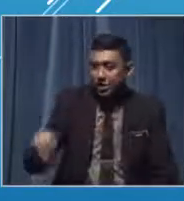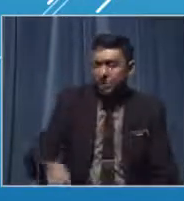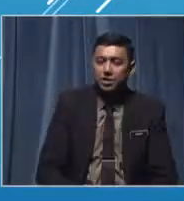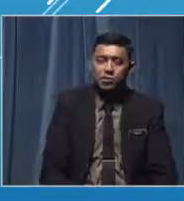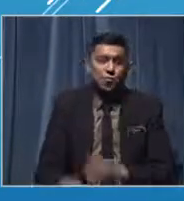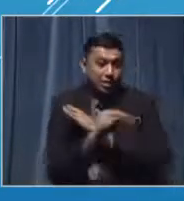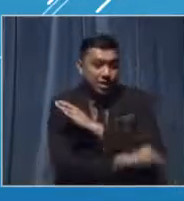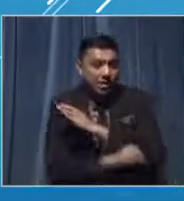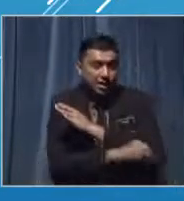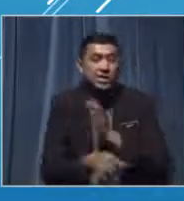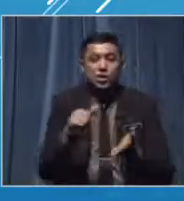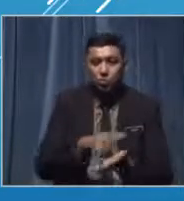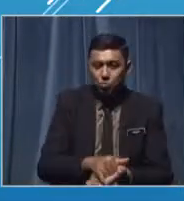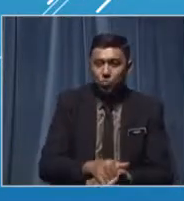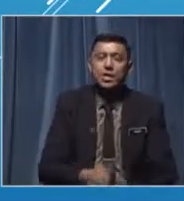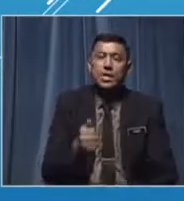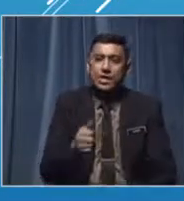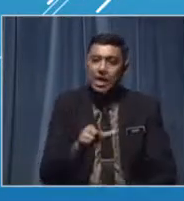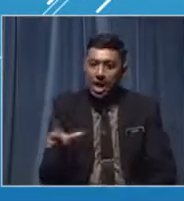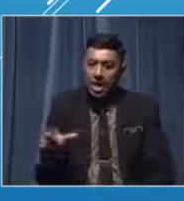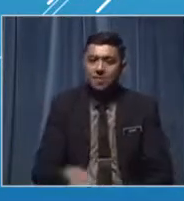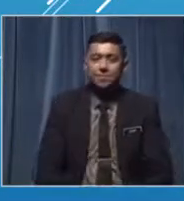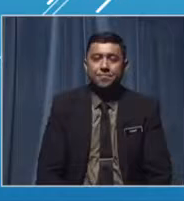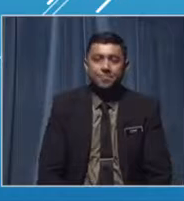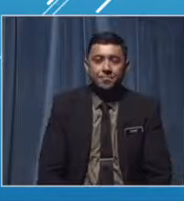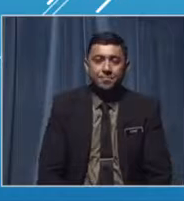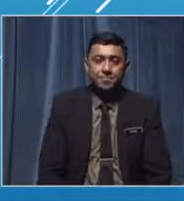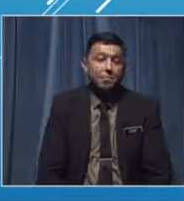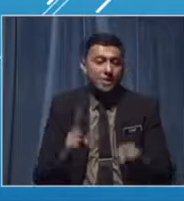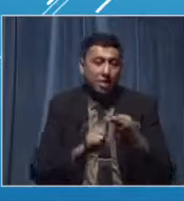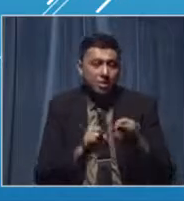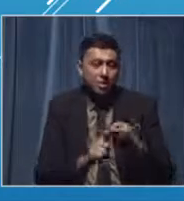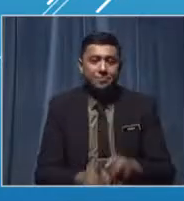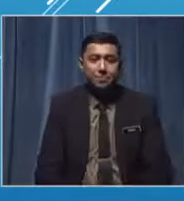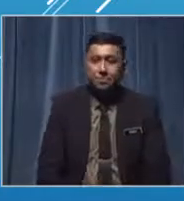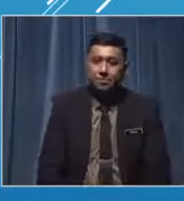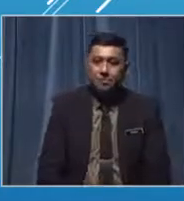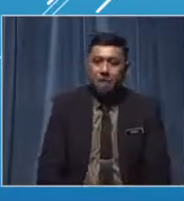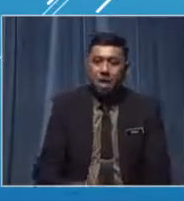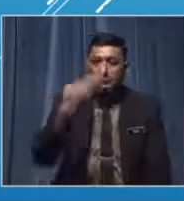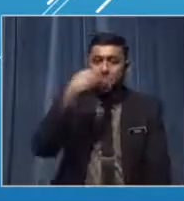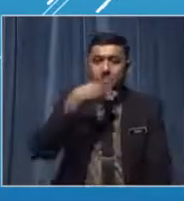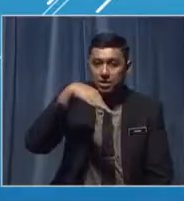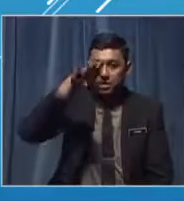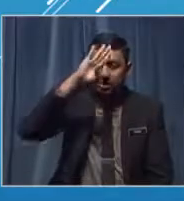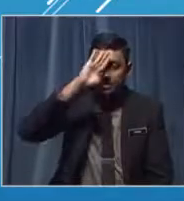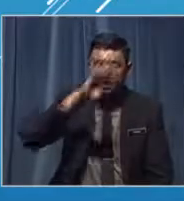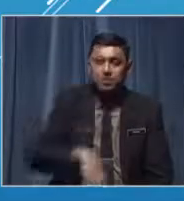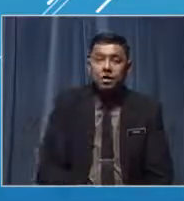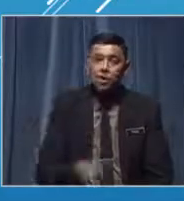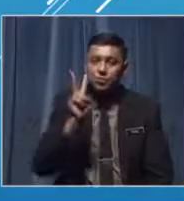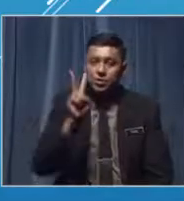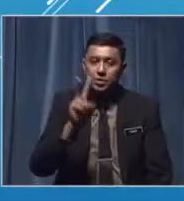Negeri-negeri itu ialah: pertama, Perlis.